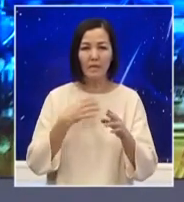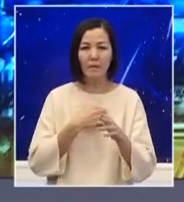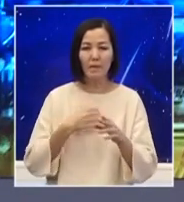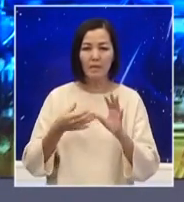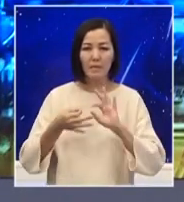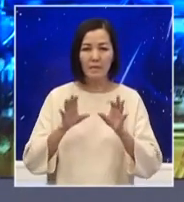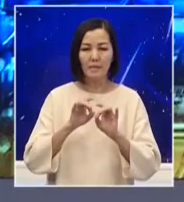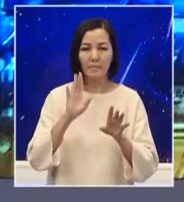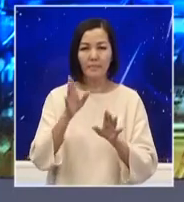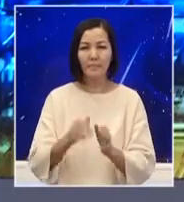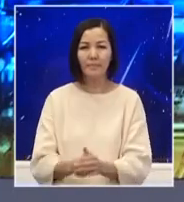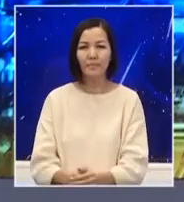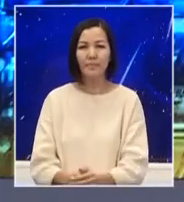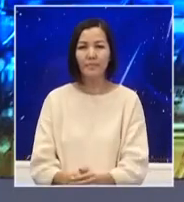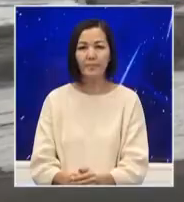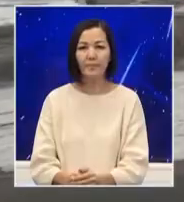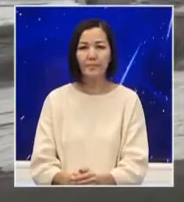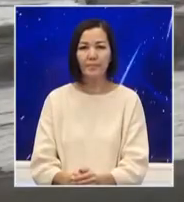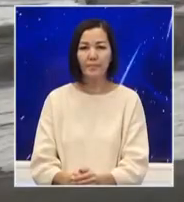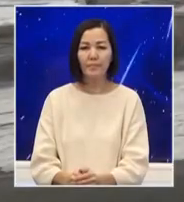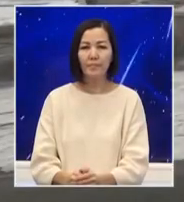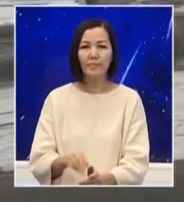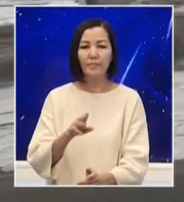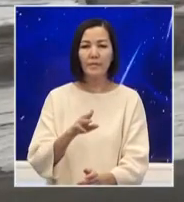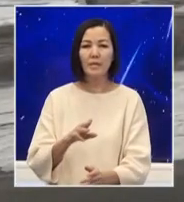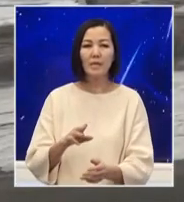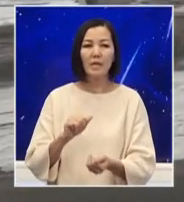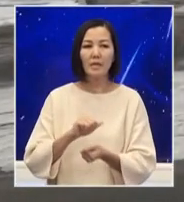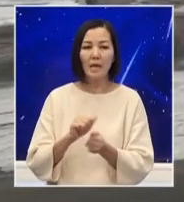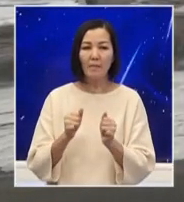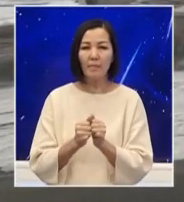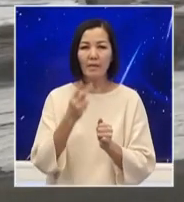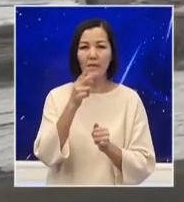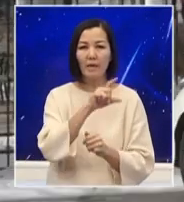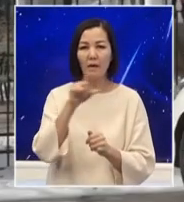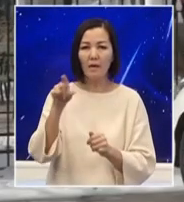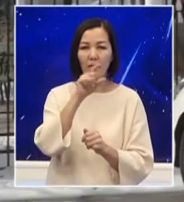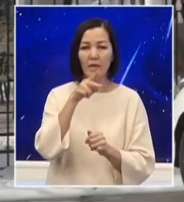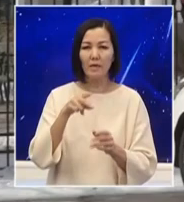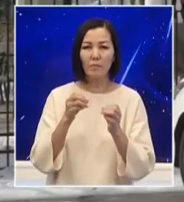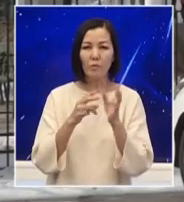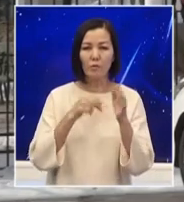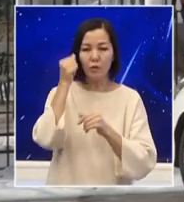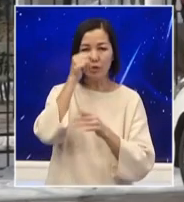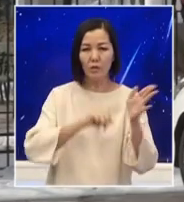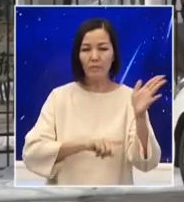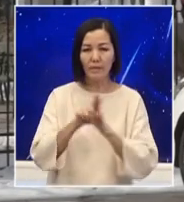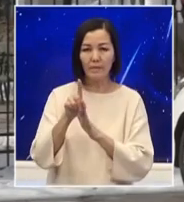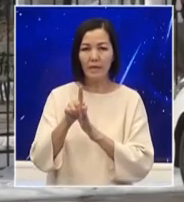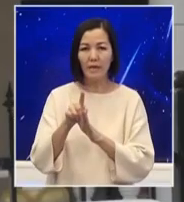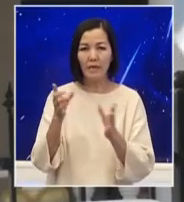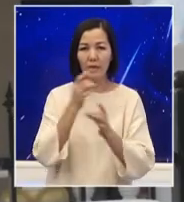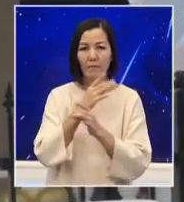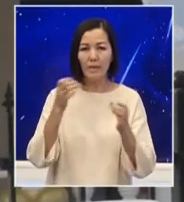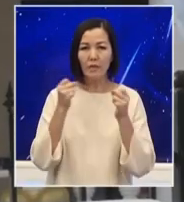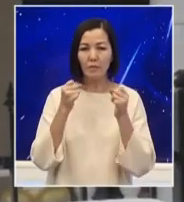маңызы тілші бейне баянында. Таңбалдан бой көтерген қосқабатты сапаржайдың құрылысы 2017 жылы қолға алынған мәдениет